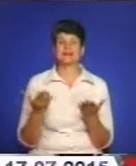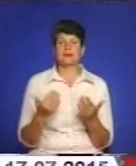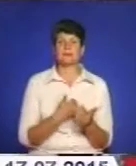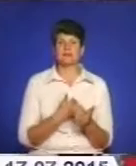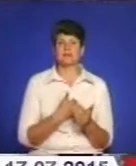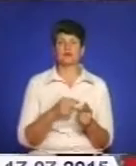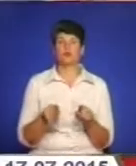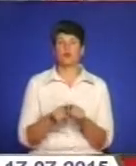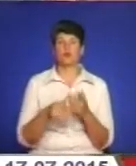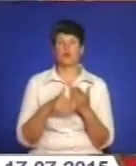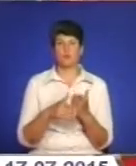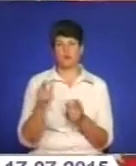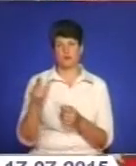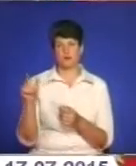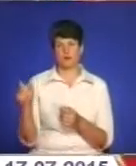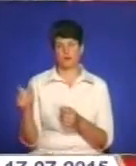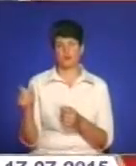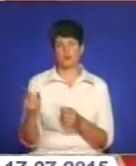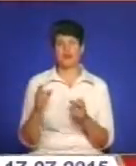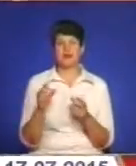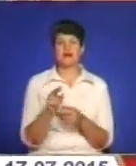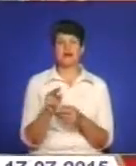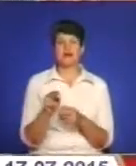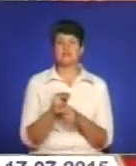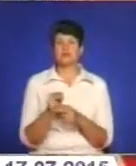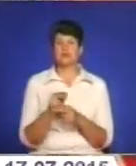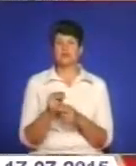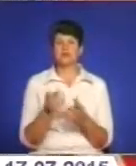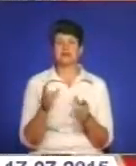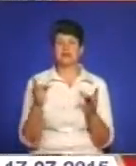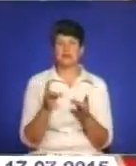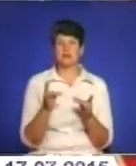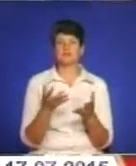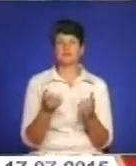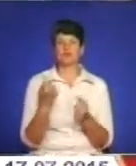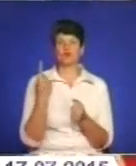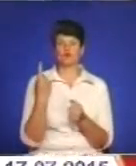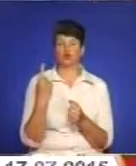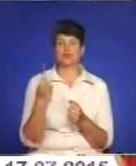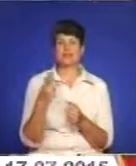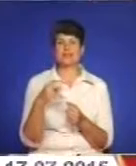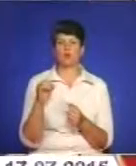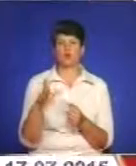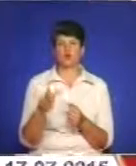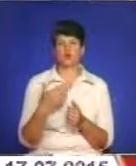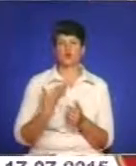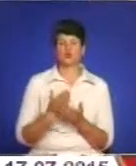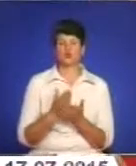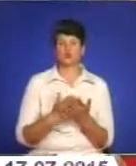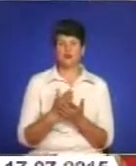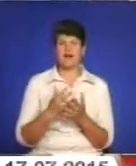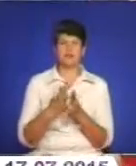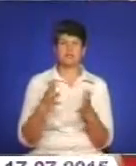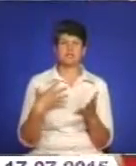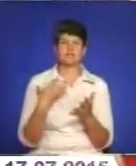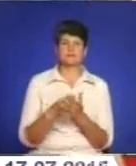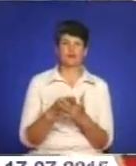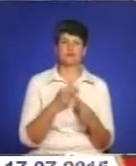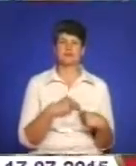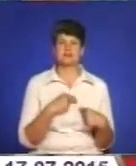також допомагати людям. Ресторатор Ігор Парій взяв на роботу одного демобілізованого військовослужбовця. А більшість своїх працівників